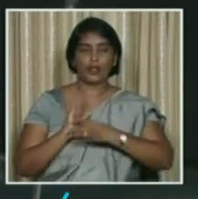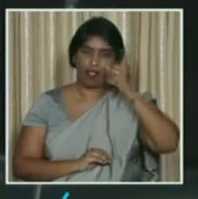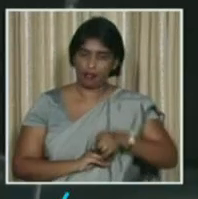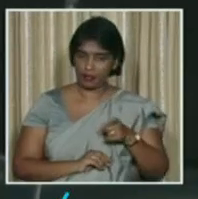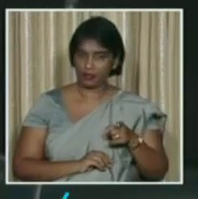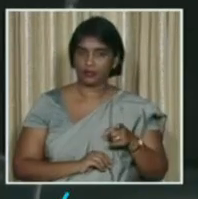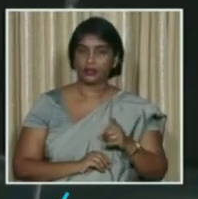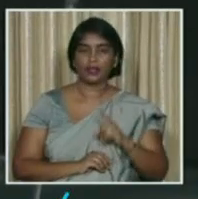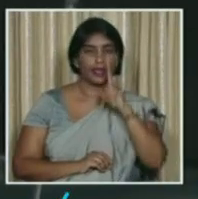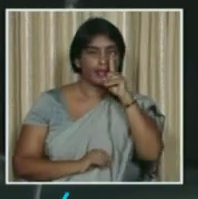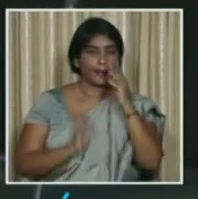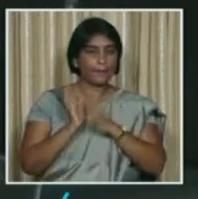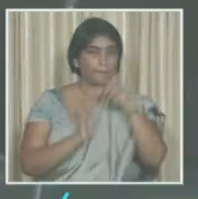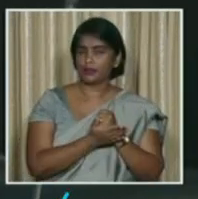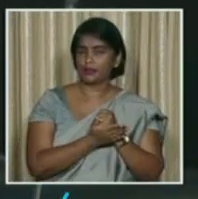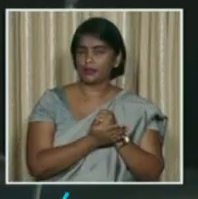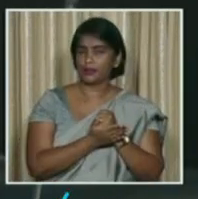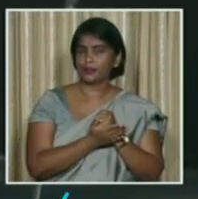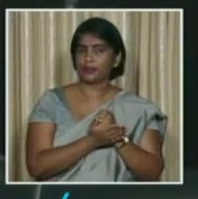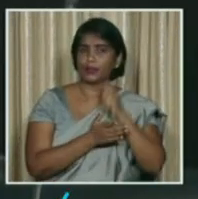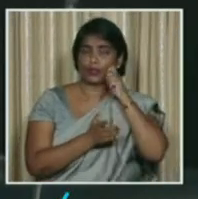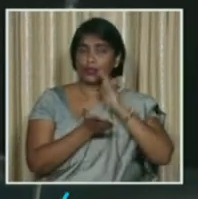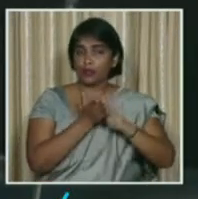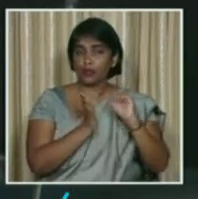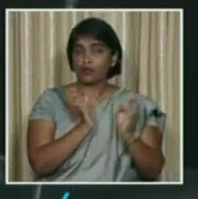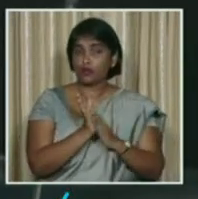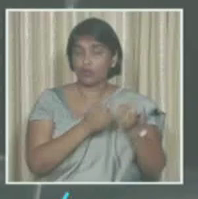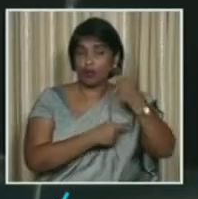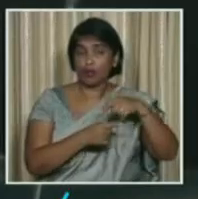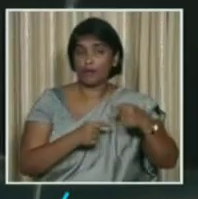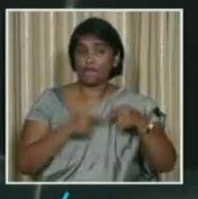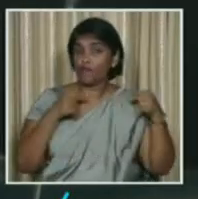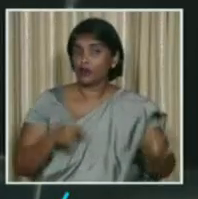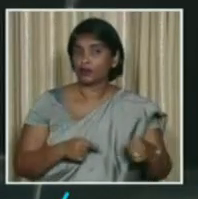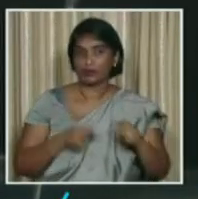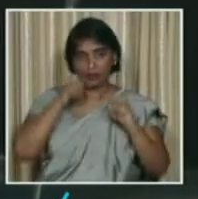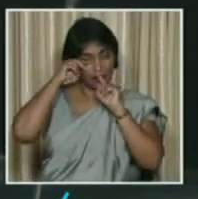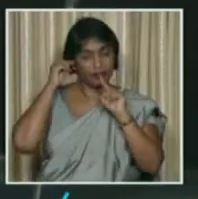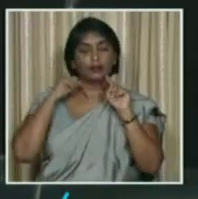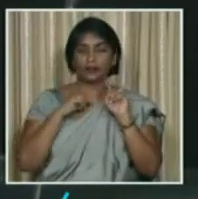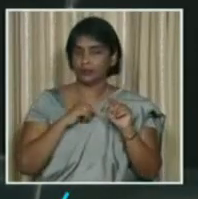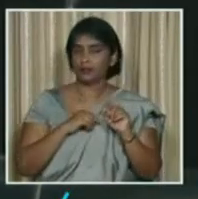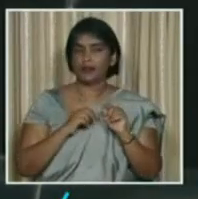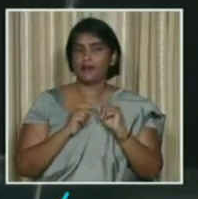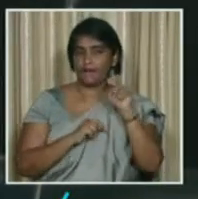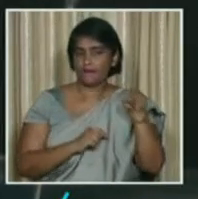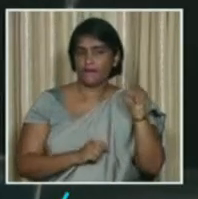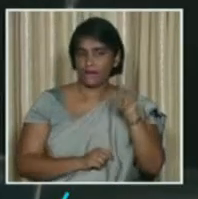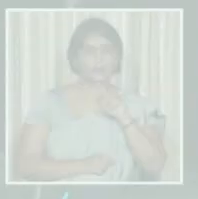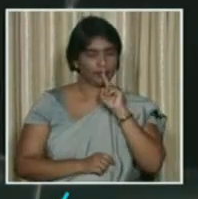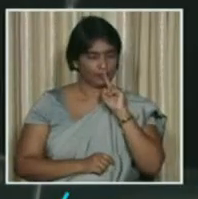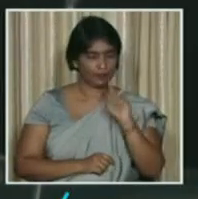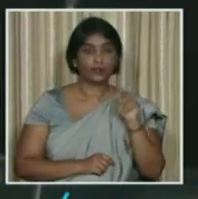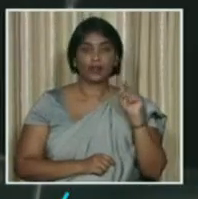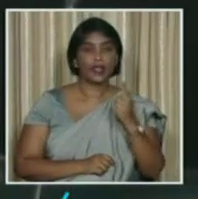අනුමැතිය ලැබෙන්නේ. එක සමාජිකයෙක් විරුද්ධ වීම මහජන උපයෝගිතා කොමිසමම විරෝධය වීම හැටියට හොවා දැක්වීම වැරැද්දක් බව මේ වෙලාවේ මතක්